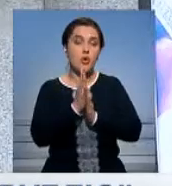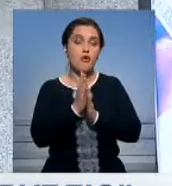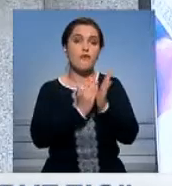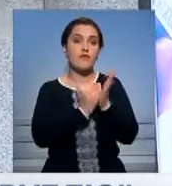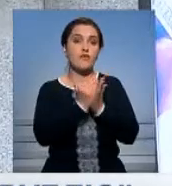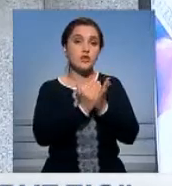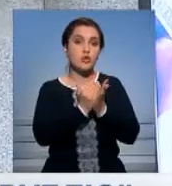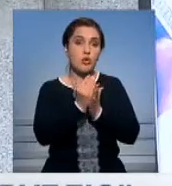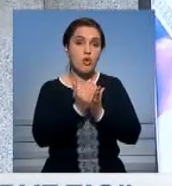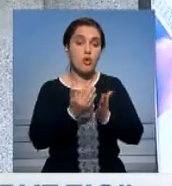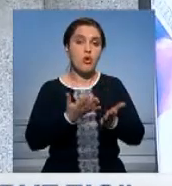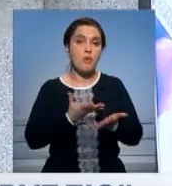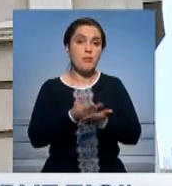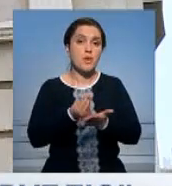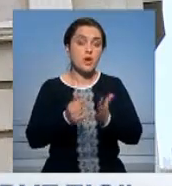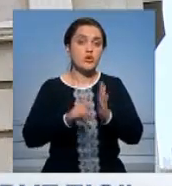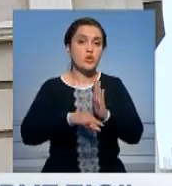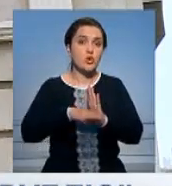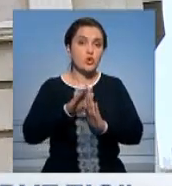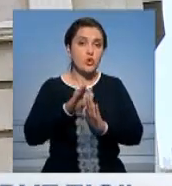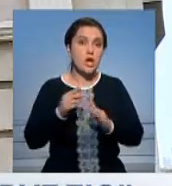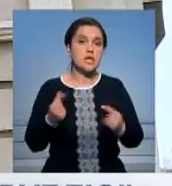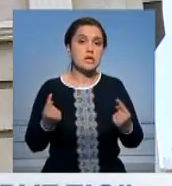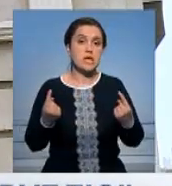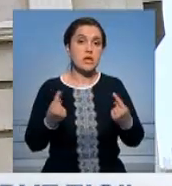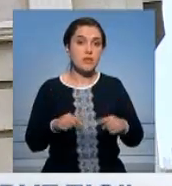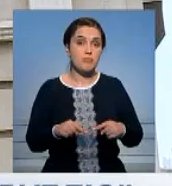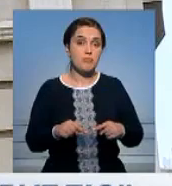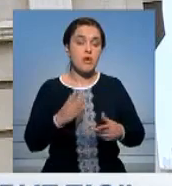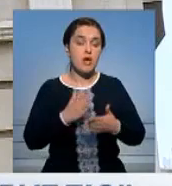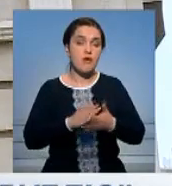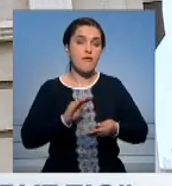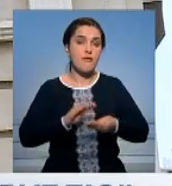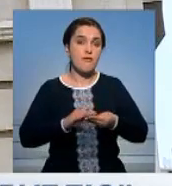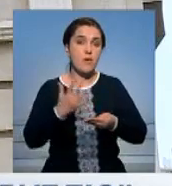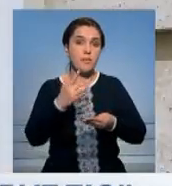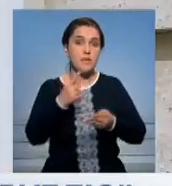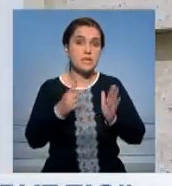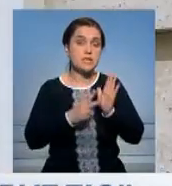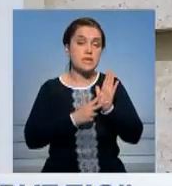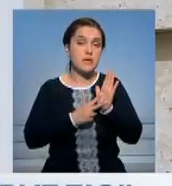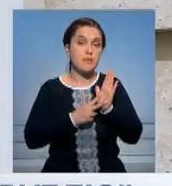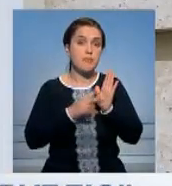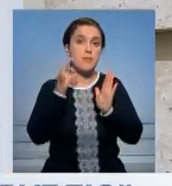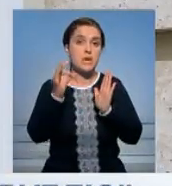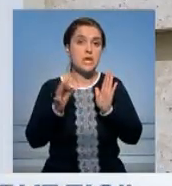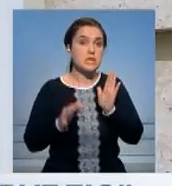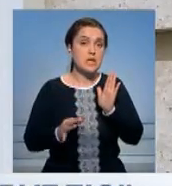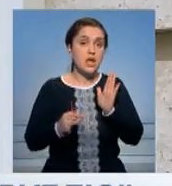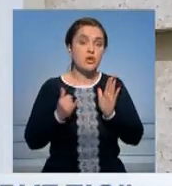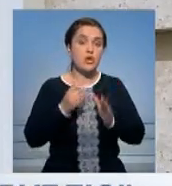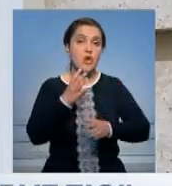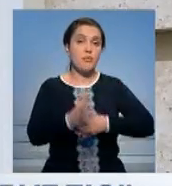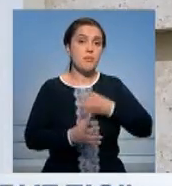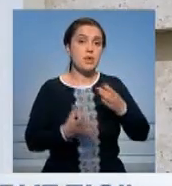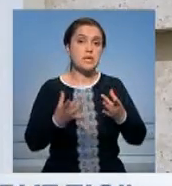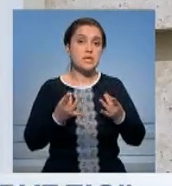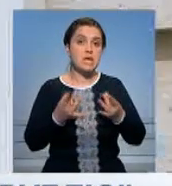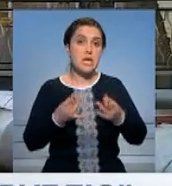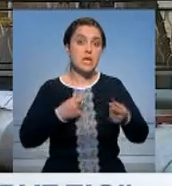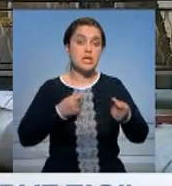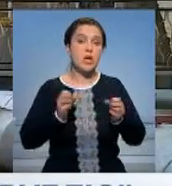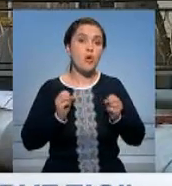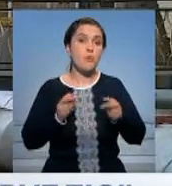высокими, ситуация в платежном балансе улучшается, а инфляция находится в пределах целевого коридора. При стабильности на мировых сырьевых рынках риски